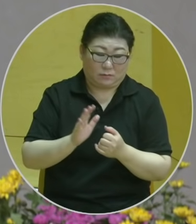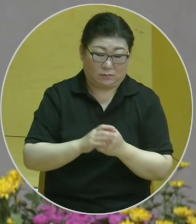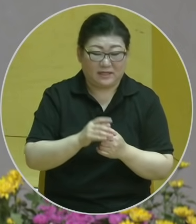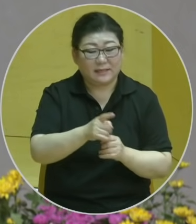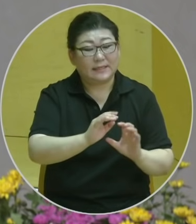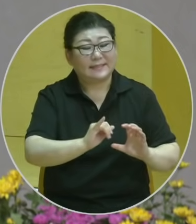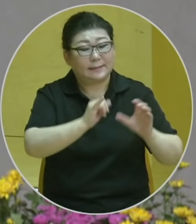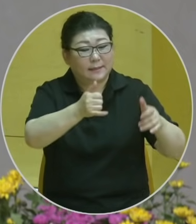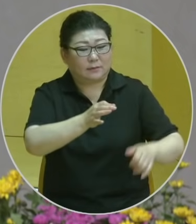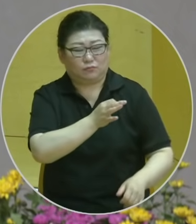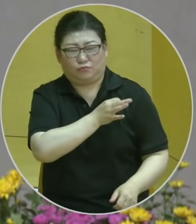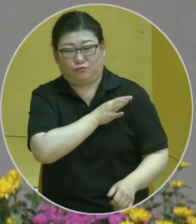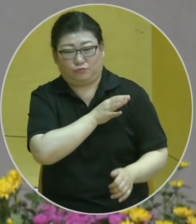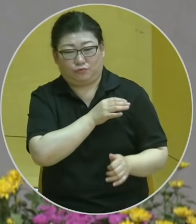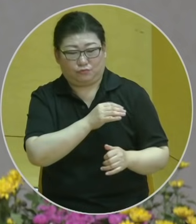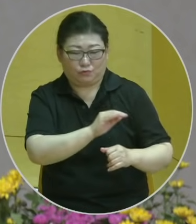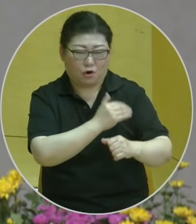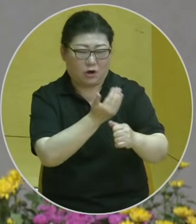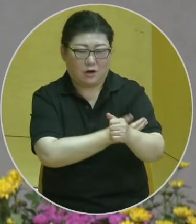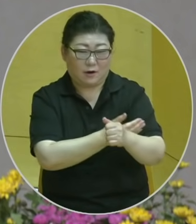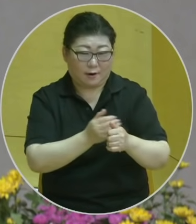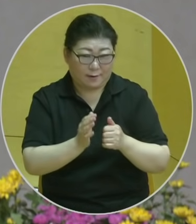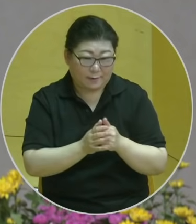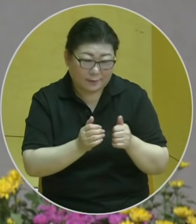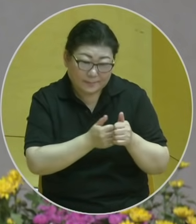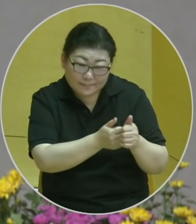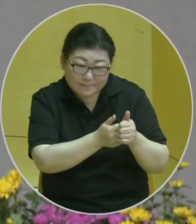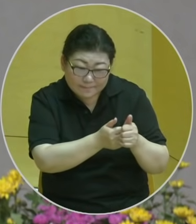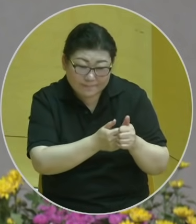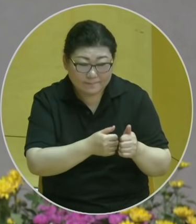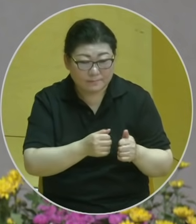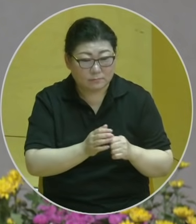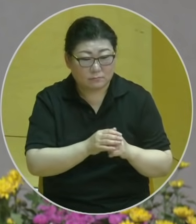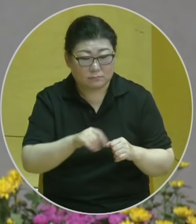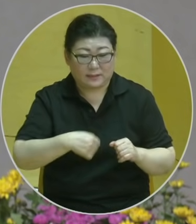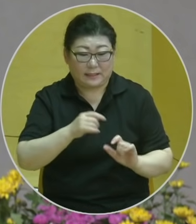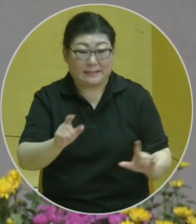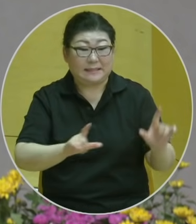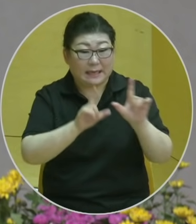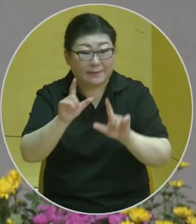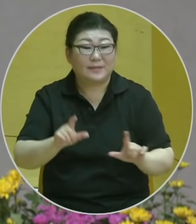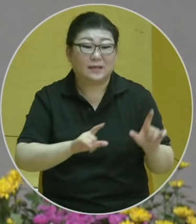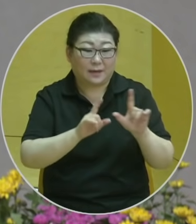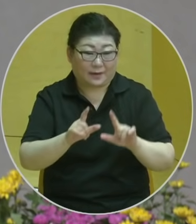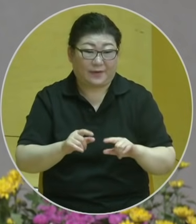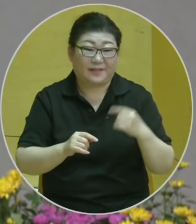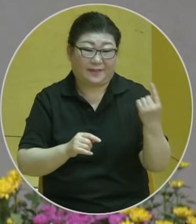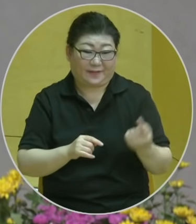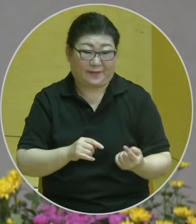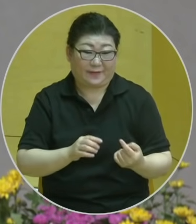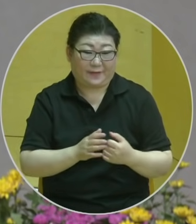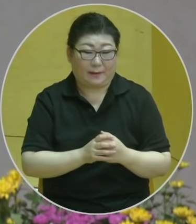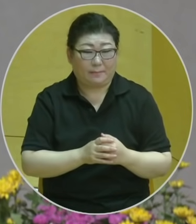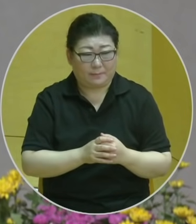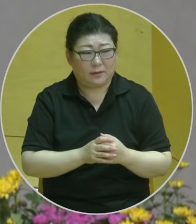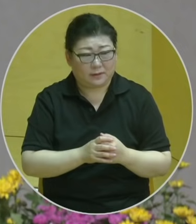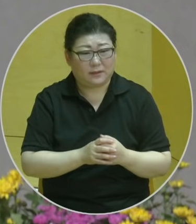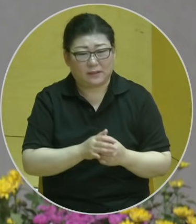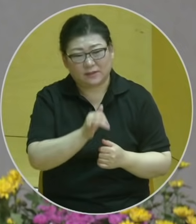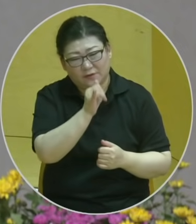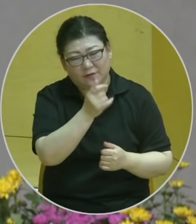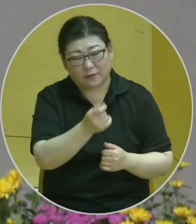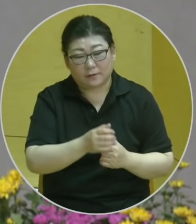세상의 부와 권력을 쫓아서 자기의 삶을 선택하고 나갈 수밖에 없었던 아마 계기가 있었던